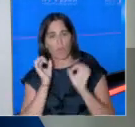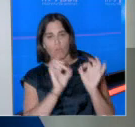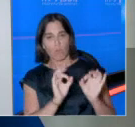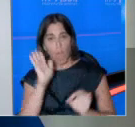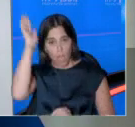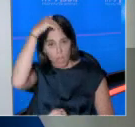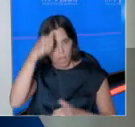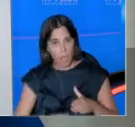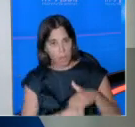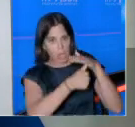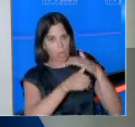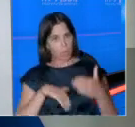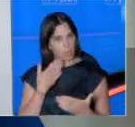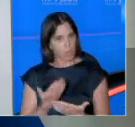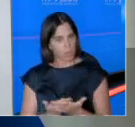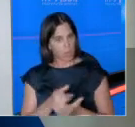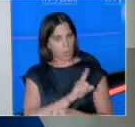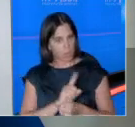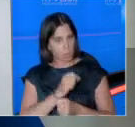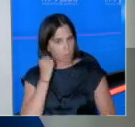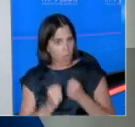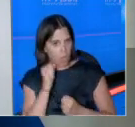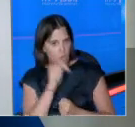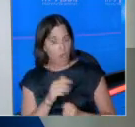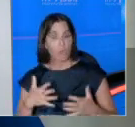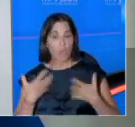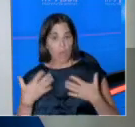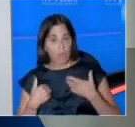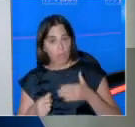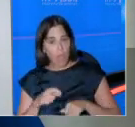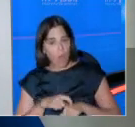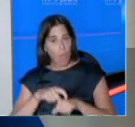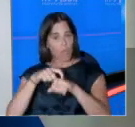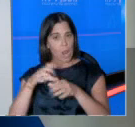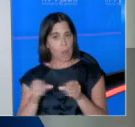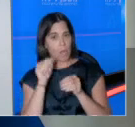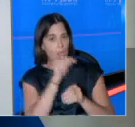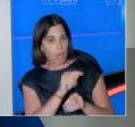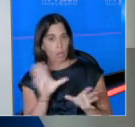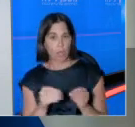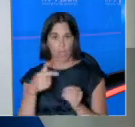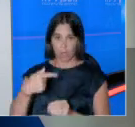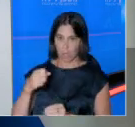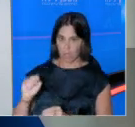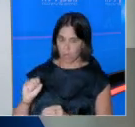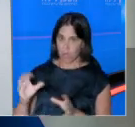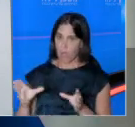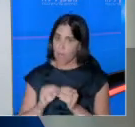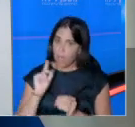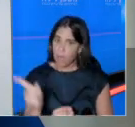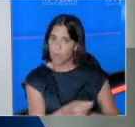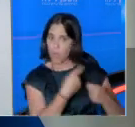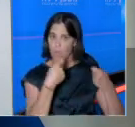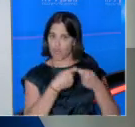גילה מנהיגות ונדיבות בתקופה קשה זו, ואני אשמח להוביל יחד איתו ועם גדעון סער ועם כל